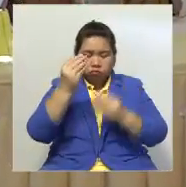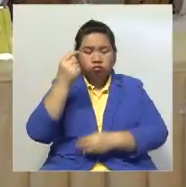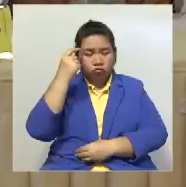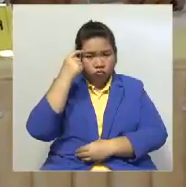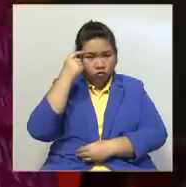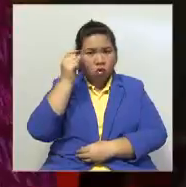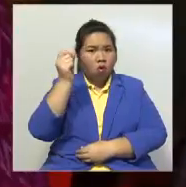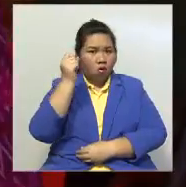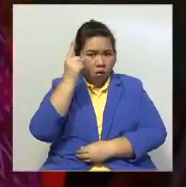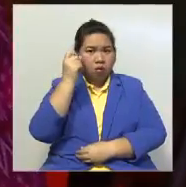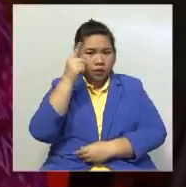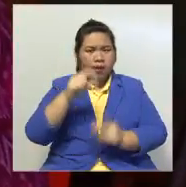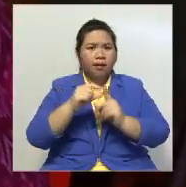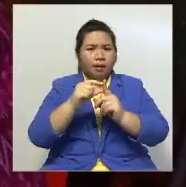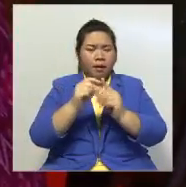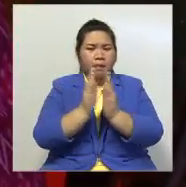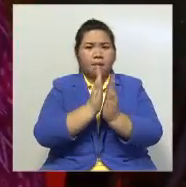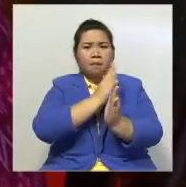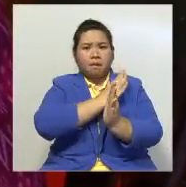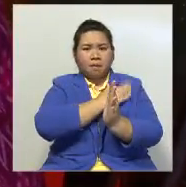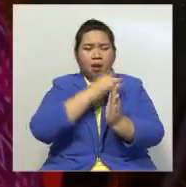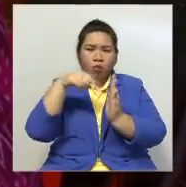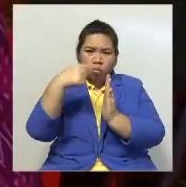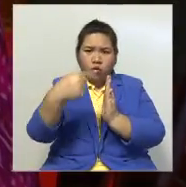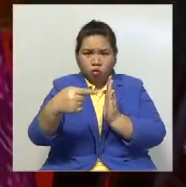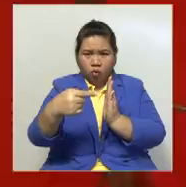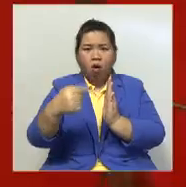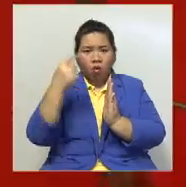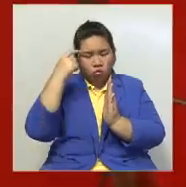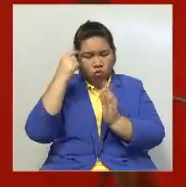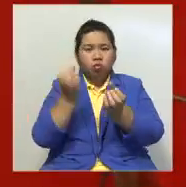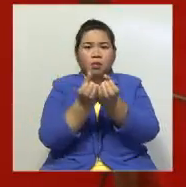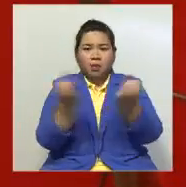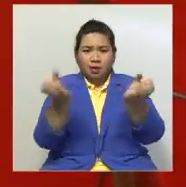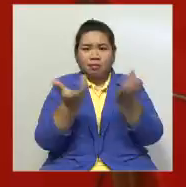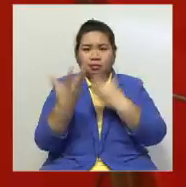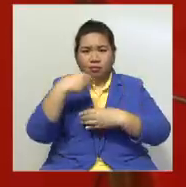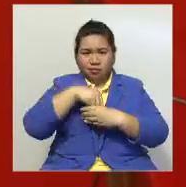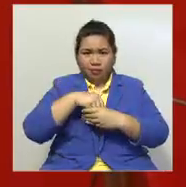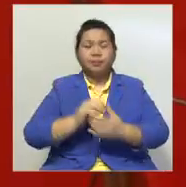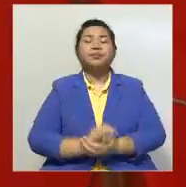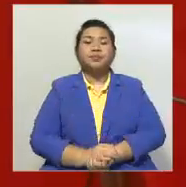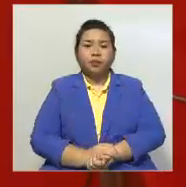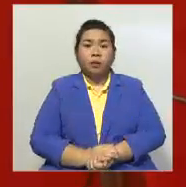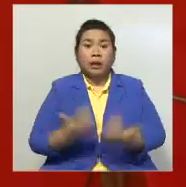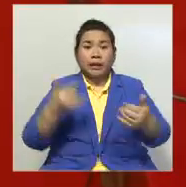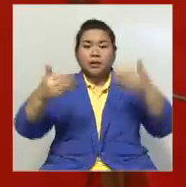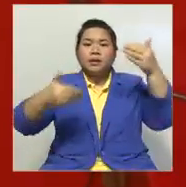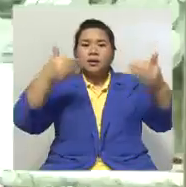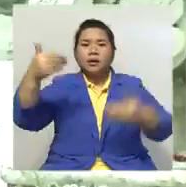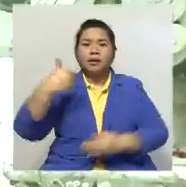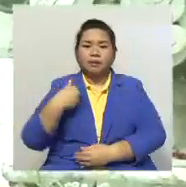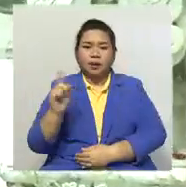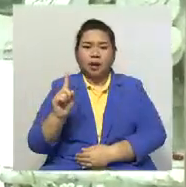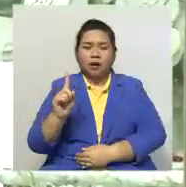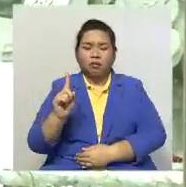และก็เข้าถึงแก่นแท้ของพระพุทธศาสนารวมถึงแก่นแท้ของธรรมะด้วยนะคะ สำหรับกิจกรรมภายในงานนะคะ